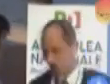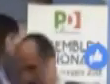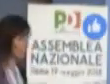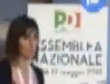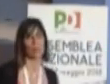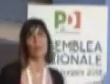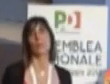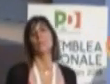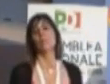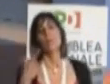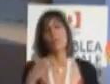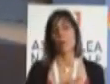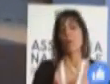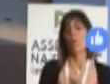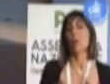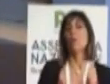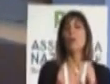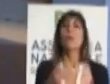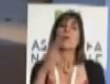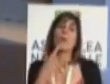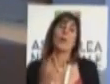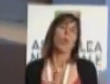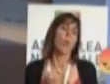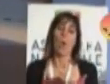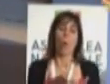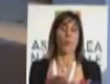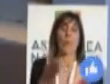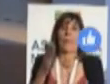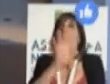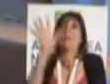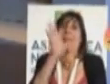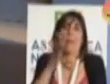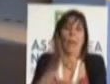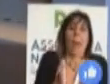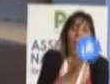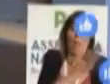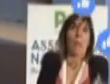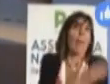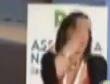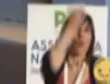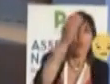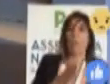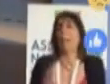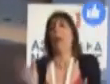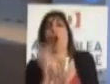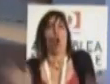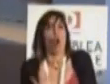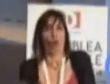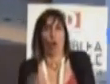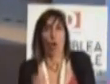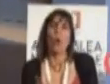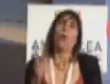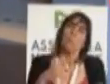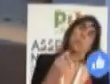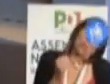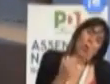Guardate, il contratto è un testo a metà tra il libro dei sogni e quello degli orrori. E io direi che piuttosto di dire si fa